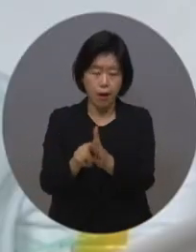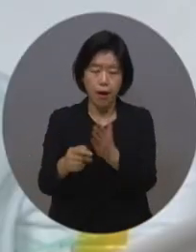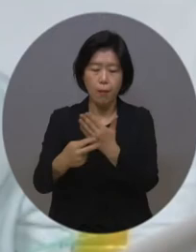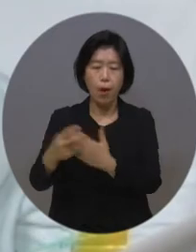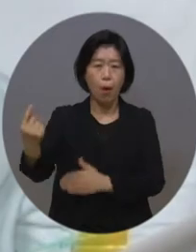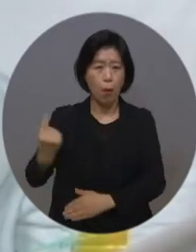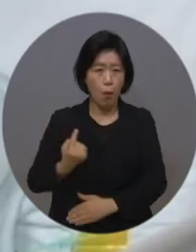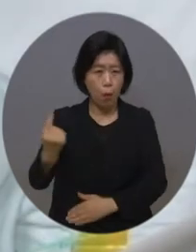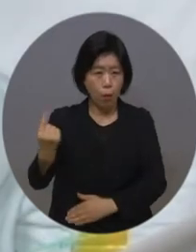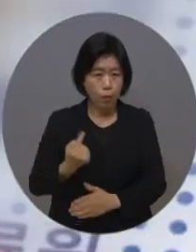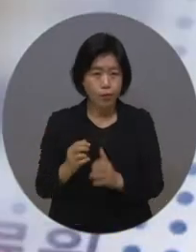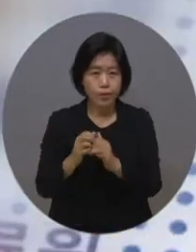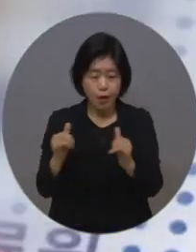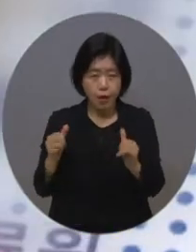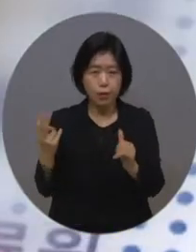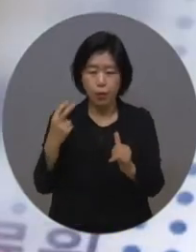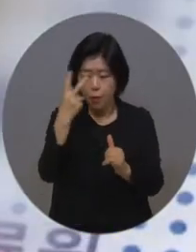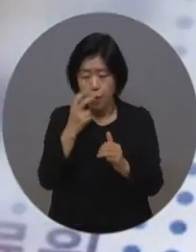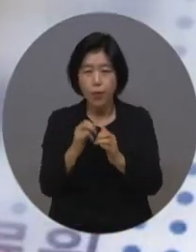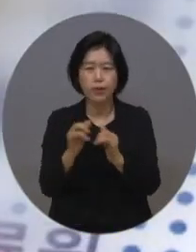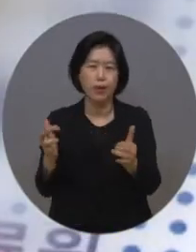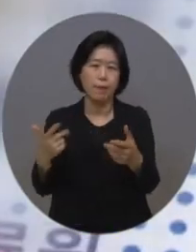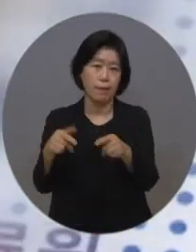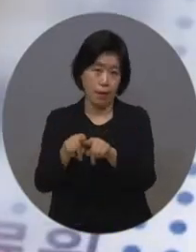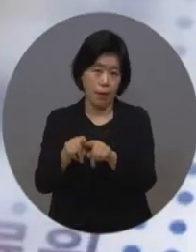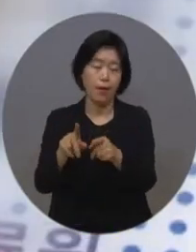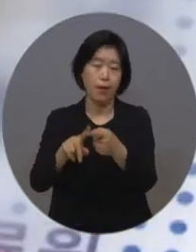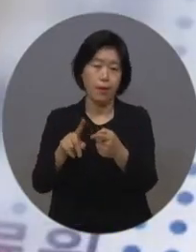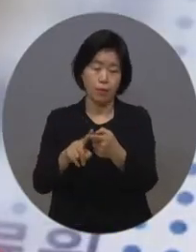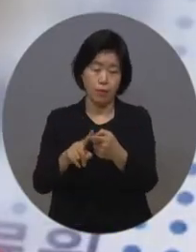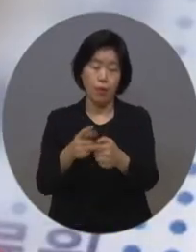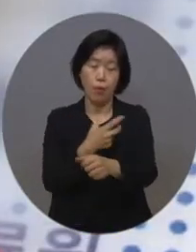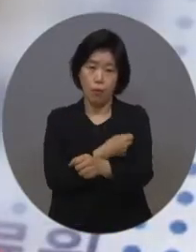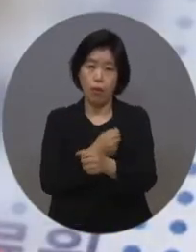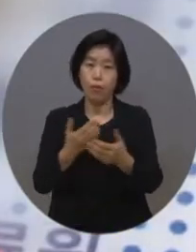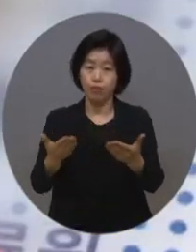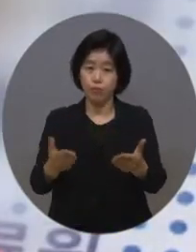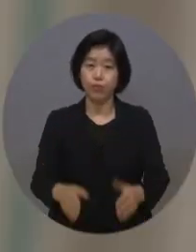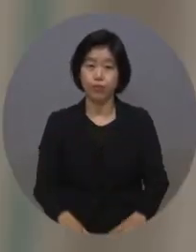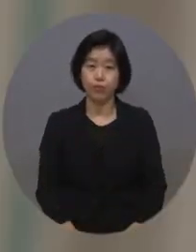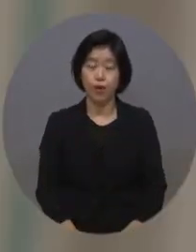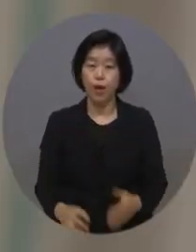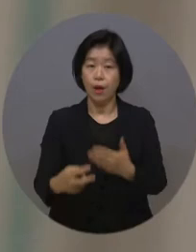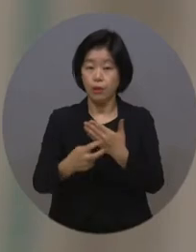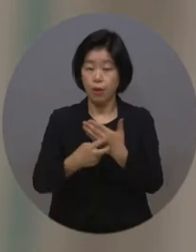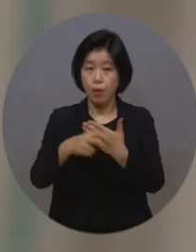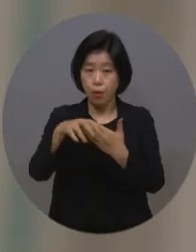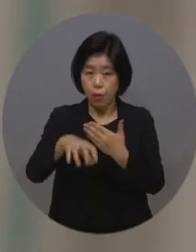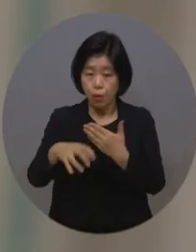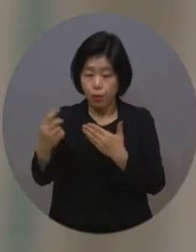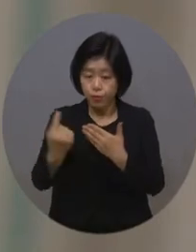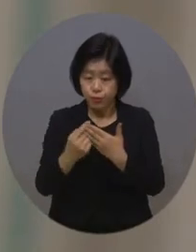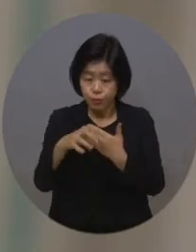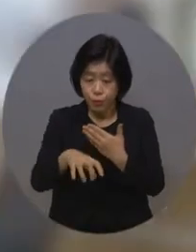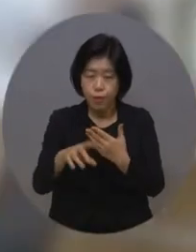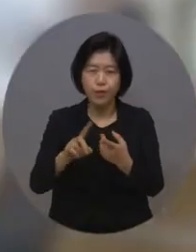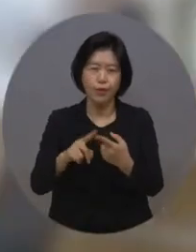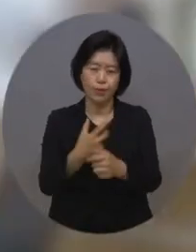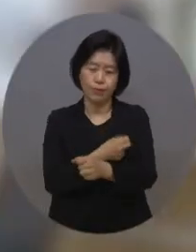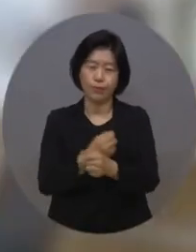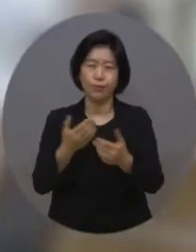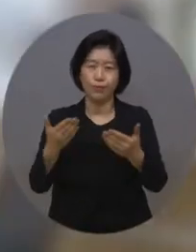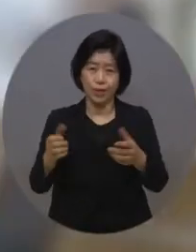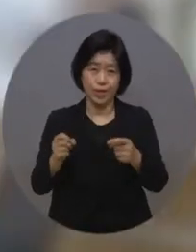방문하는 환자나 보호자에 대해서도 접종 편의를 제공하고자 치료받는 병원에서 접종이 가능하도록 추진할